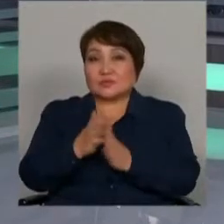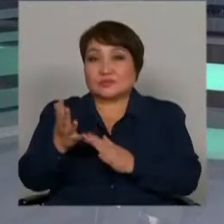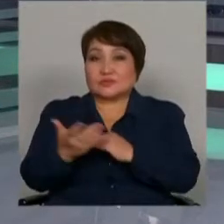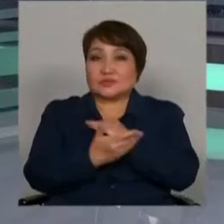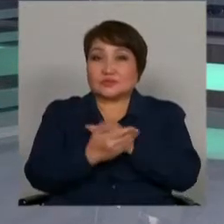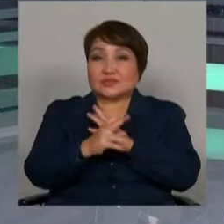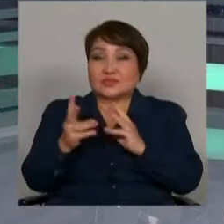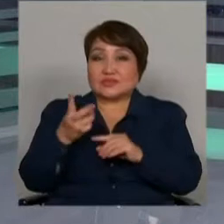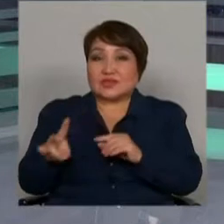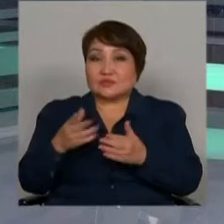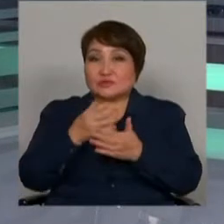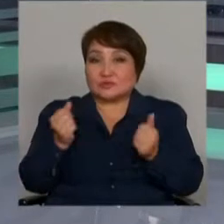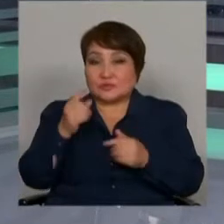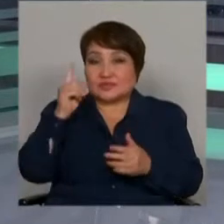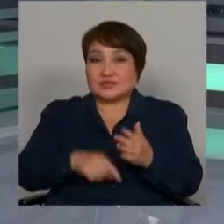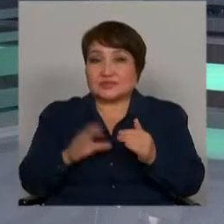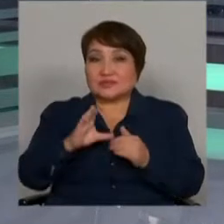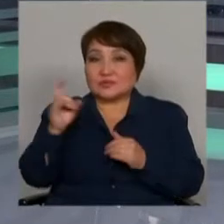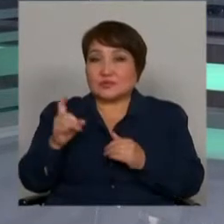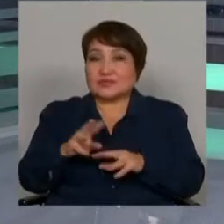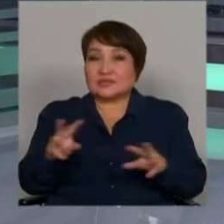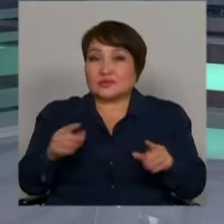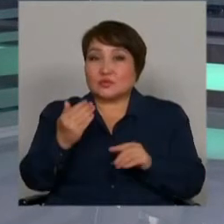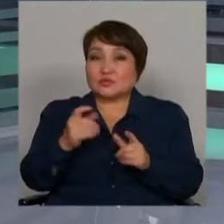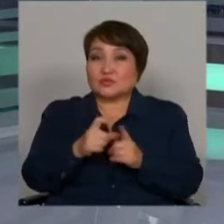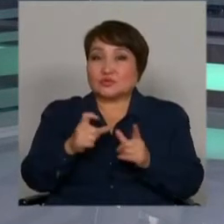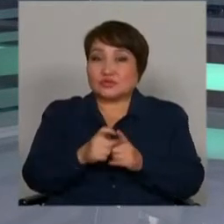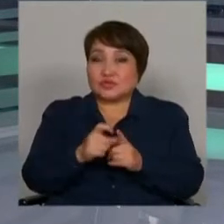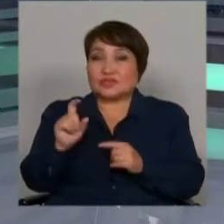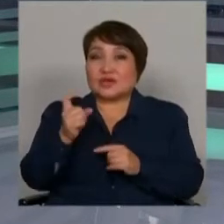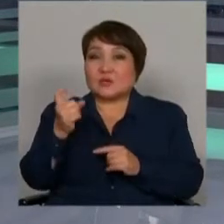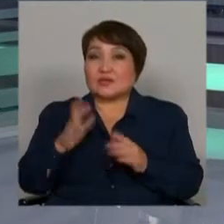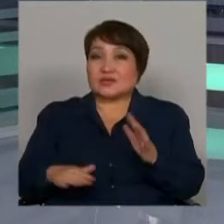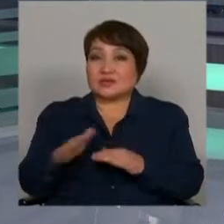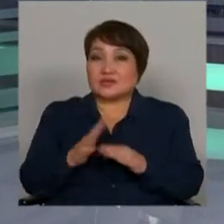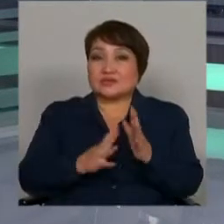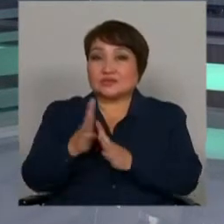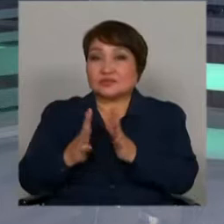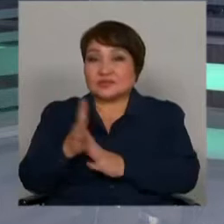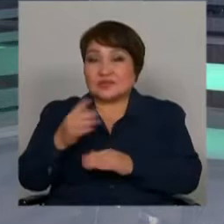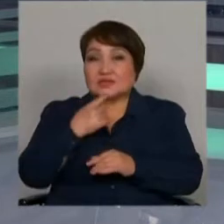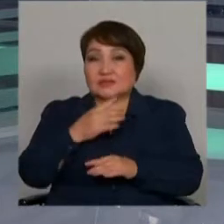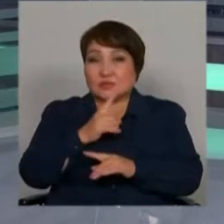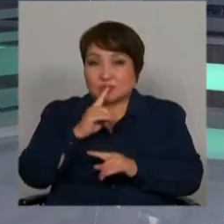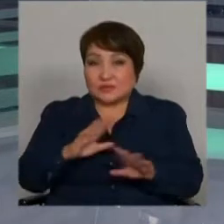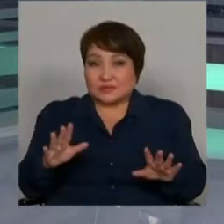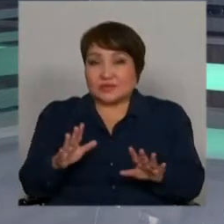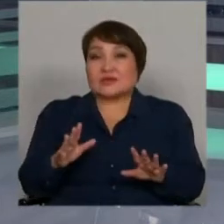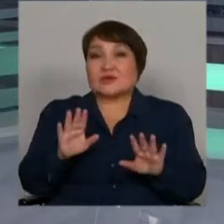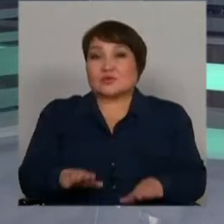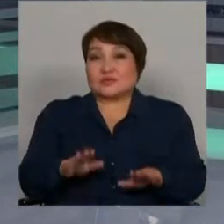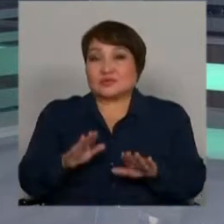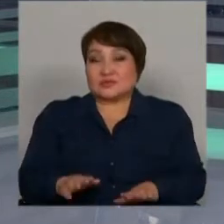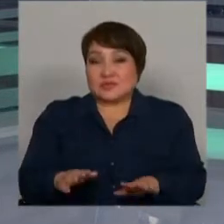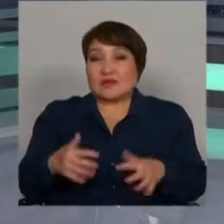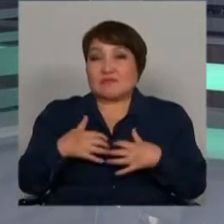шаруашылығы министрі. Ербол Қарашөкеевтің сөзінше, шаруаларға жем-шөптен де қиындық болмайды. Өңірде мал азығын дайындау бойынша арнайы